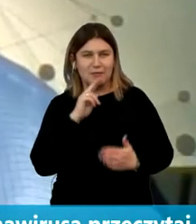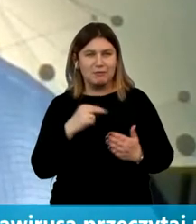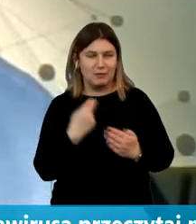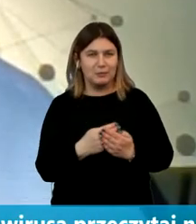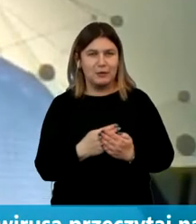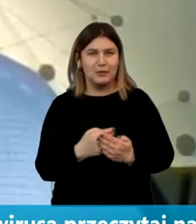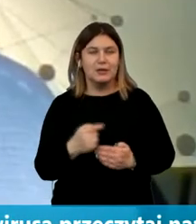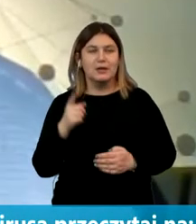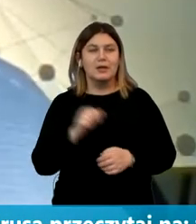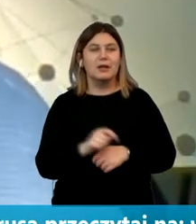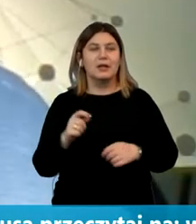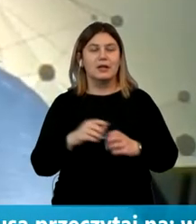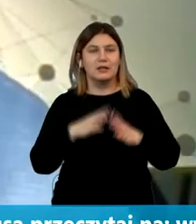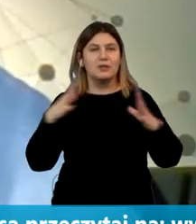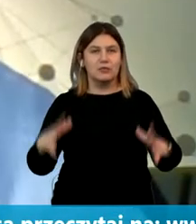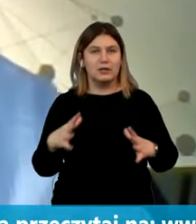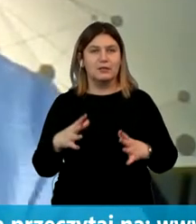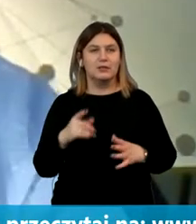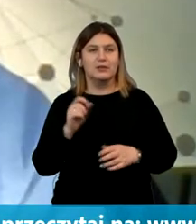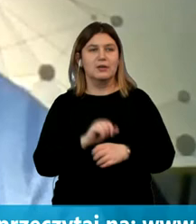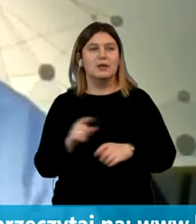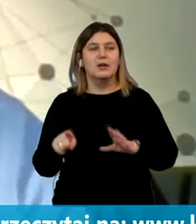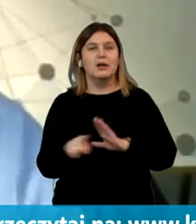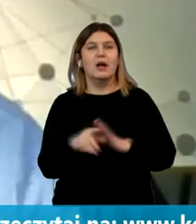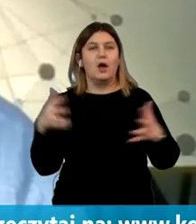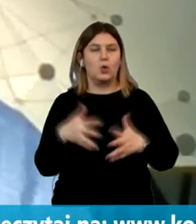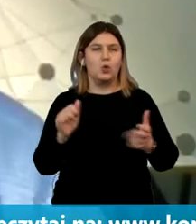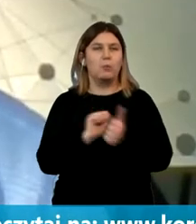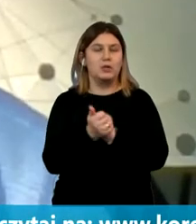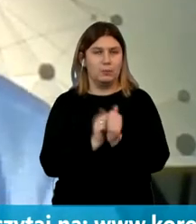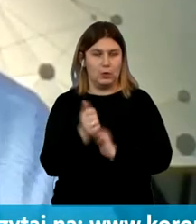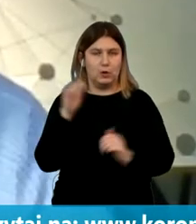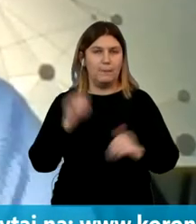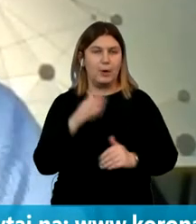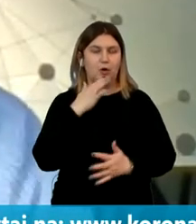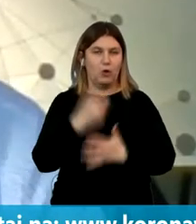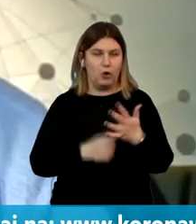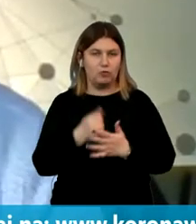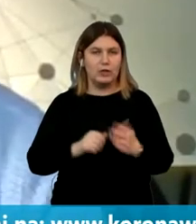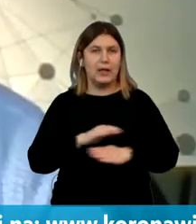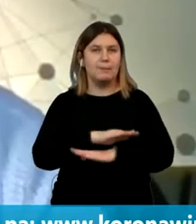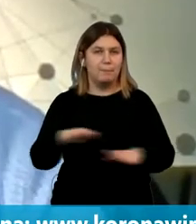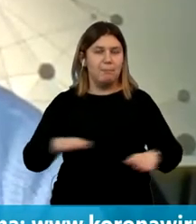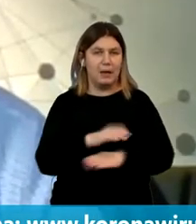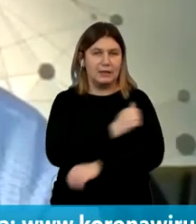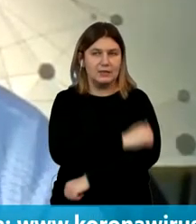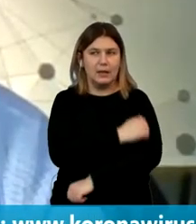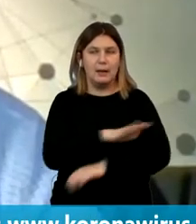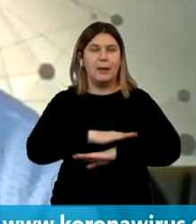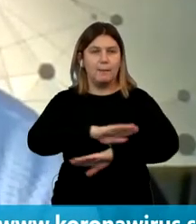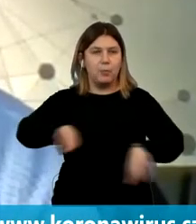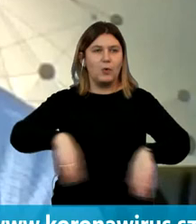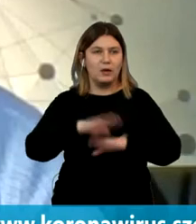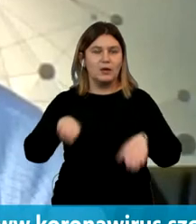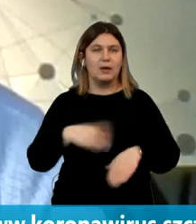mówię oczywiście dla szerszej publiczności, dlatego że kluby sportowe mogą korzystać z basenów, choćby nasi pływacy